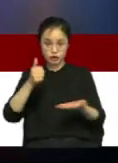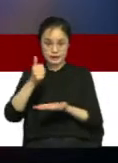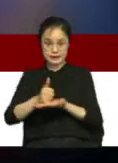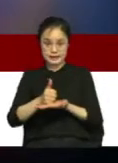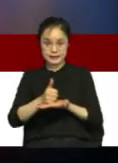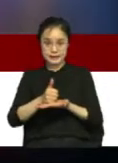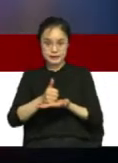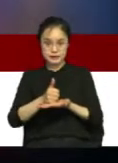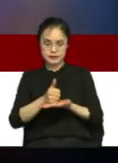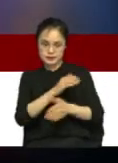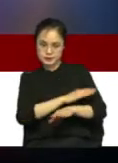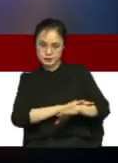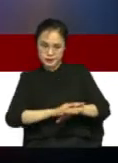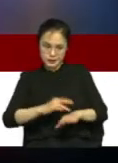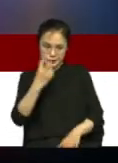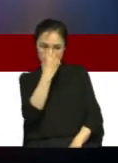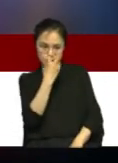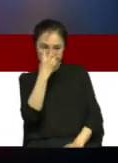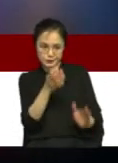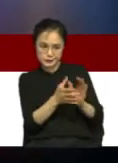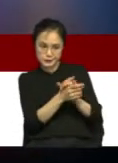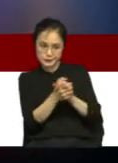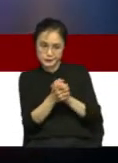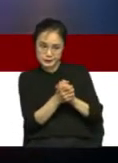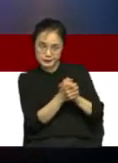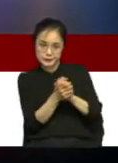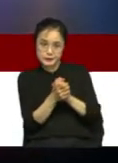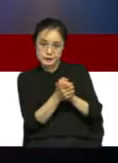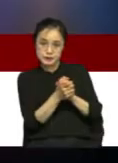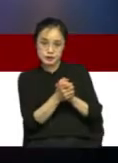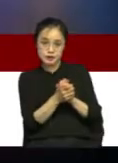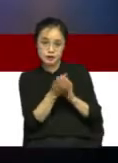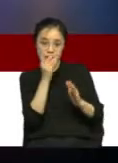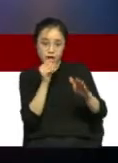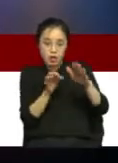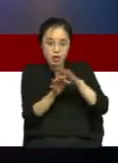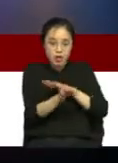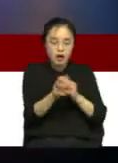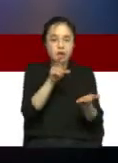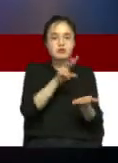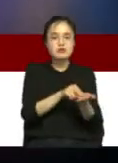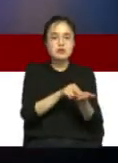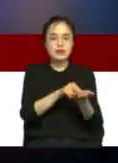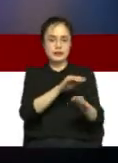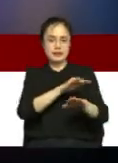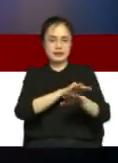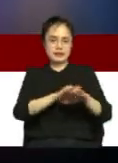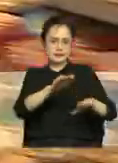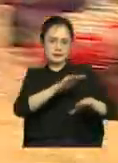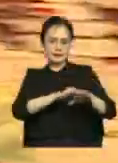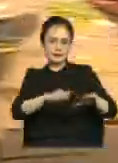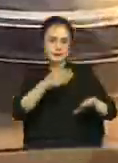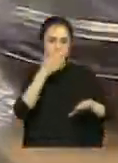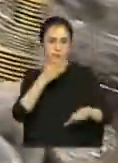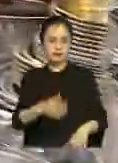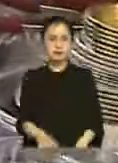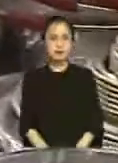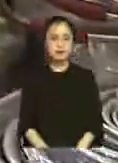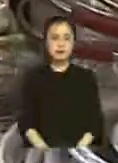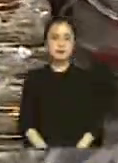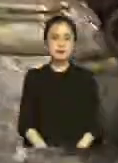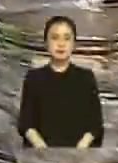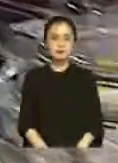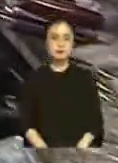엮어가지고 지적을 한다는 것은 어쩌면 좀 약간 비열한 정치공사 아닌가 싶은데요. 여당